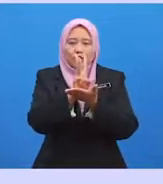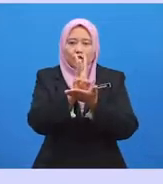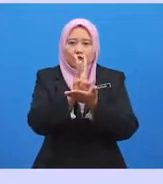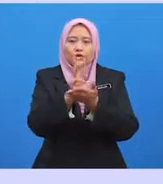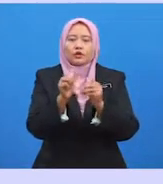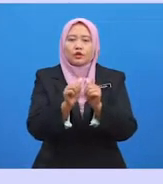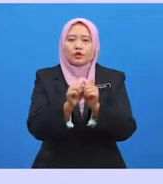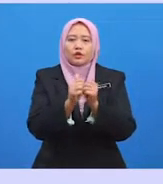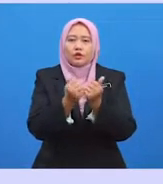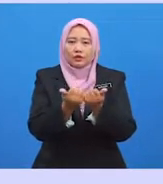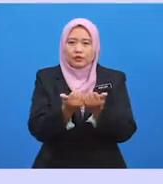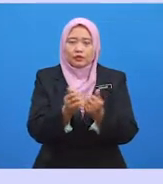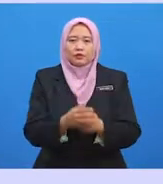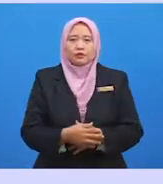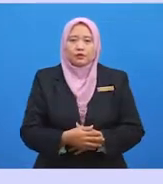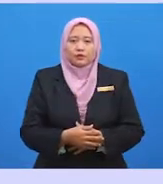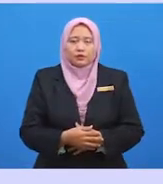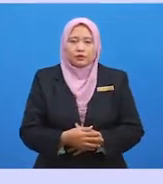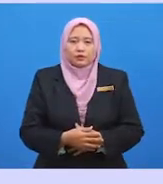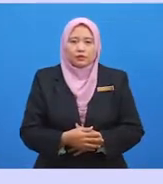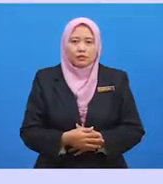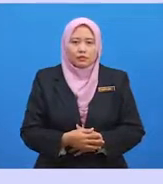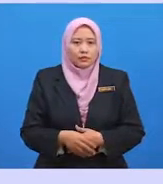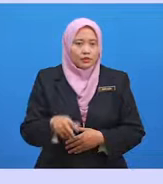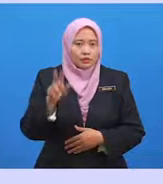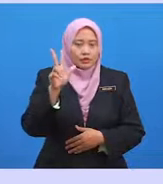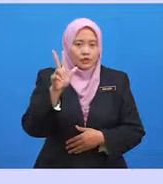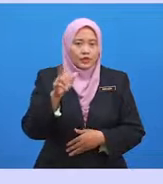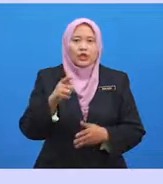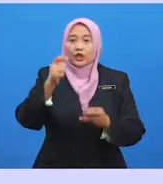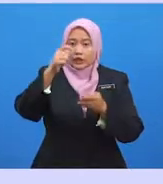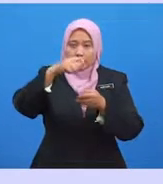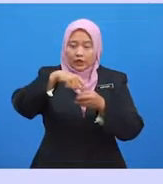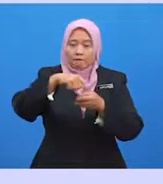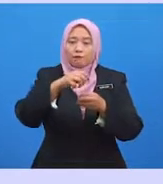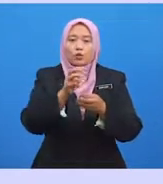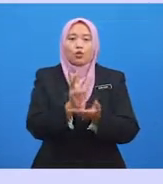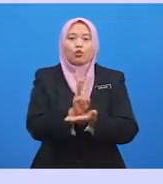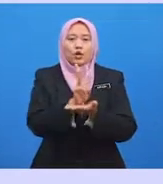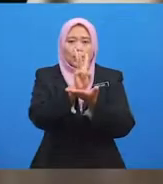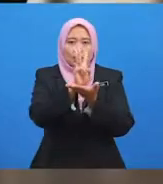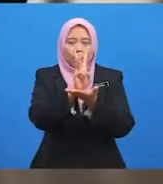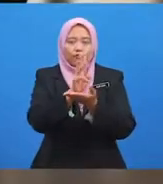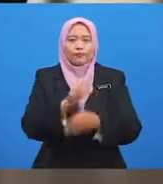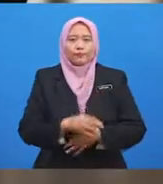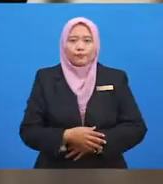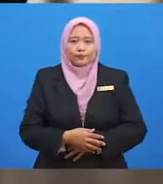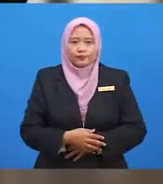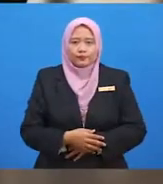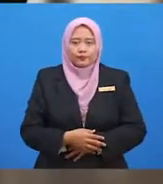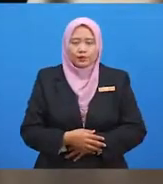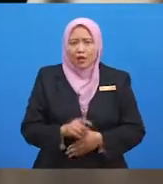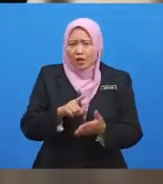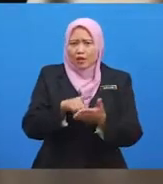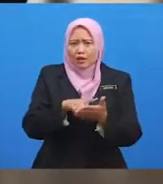dan yang terakhir tentang tabungwakaf bencana kofit 19 aku